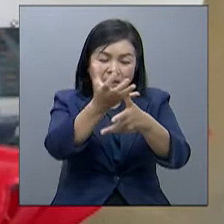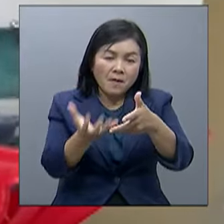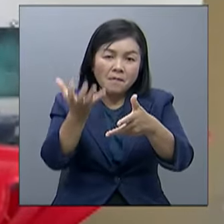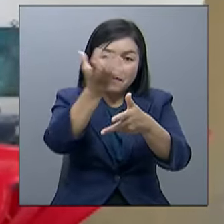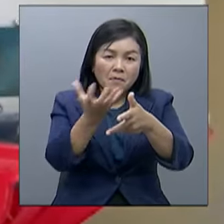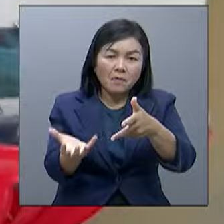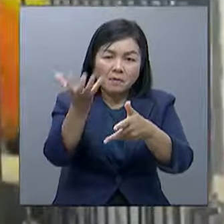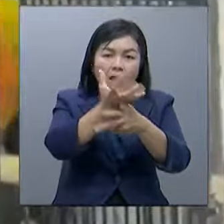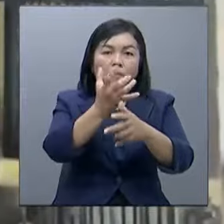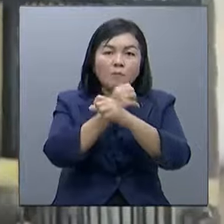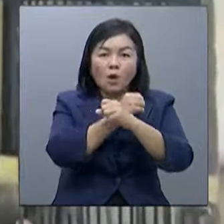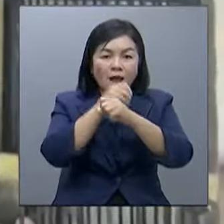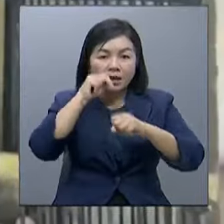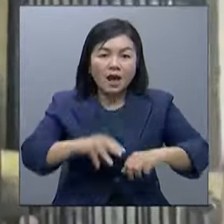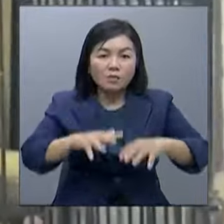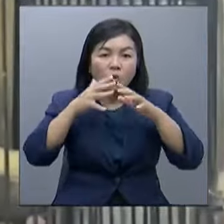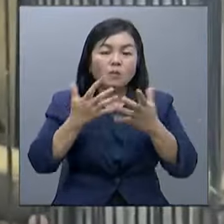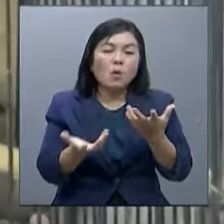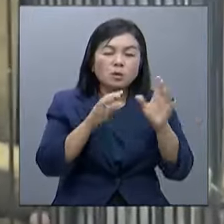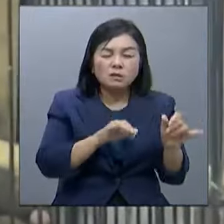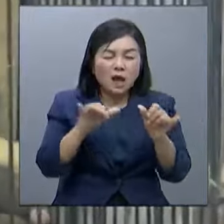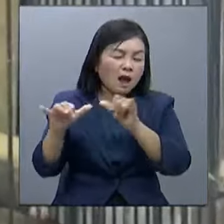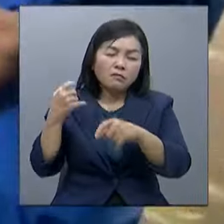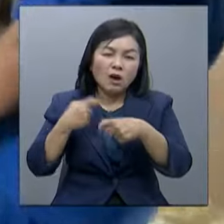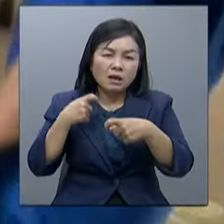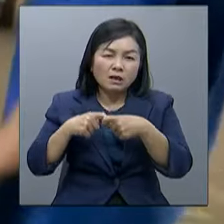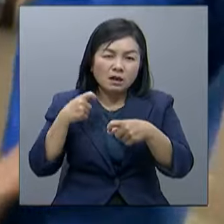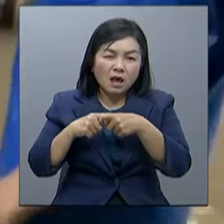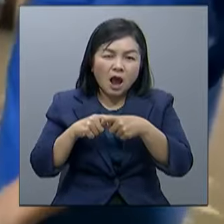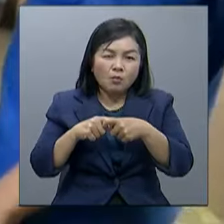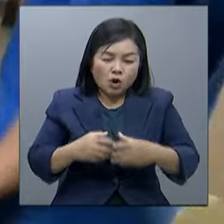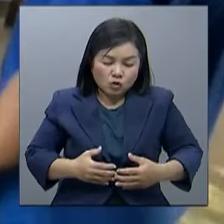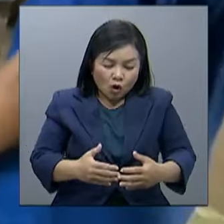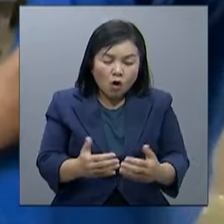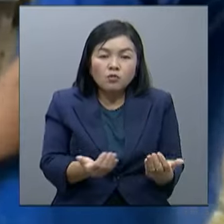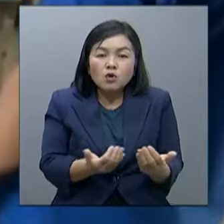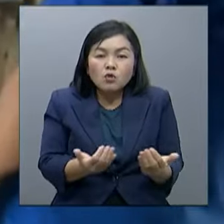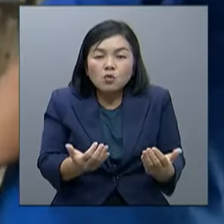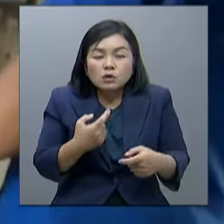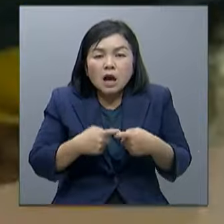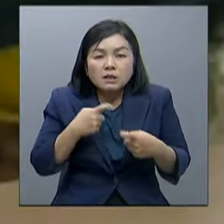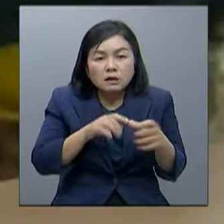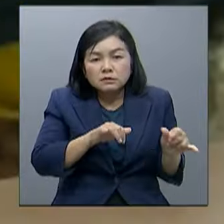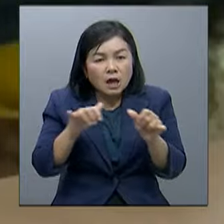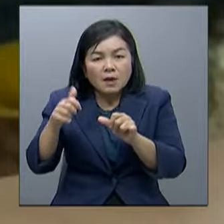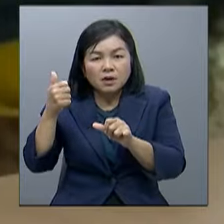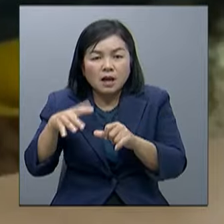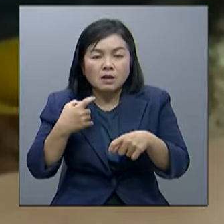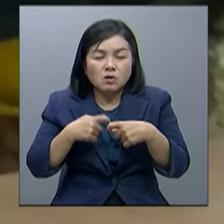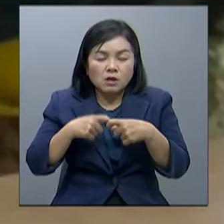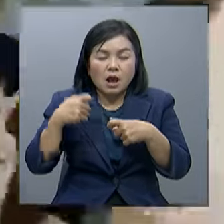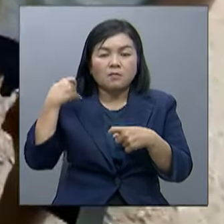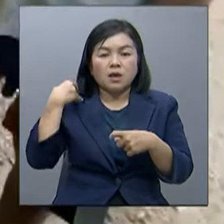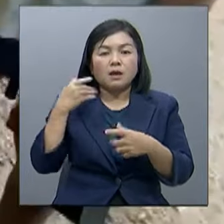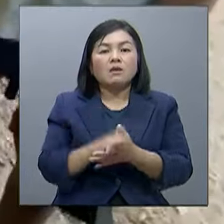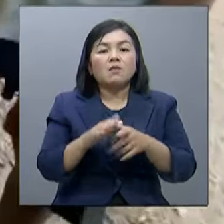เรื่อยๆช่วงนี้จะเอาไปไหนก็ลำบากนะคะเพราะว่านกกำลังกกไข่เคลื่อนย้ายออกจากกรงไม่ได้ค่ะเช่นเดียวกับ